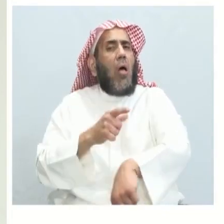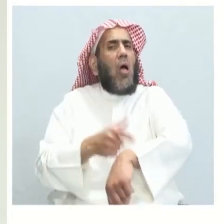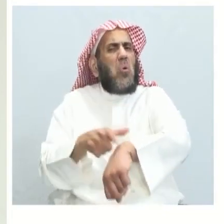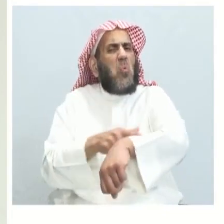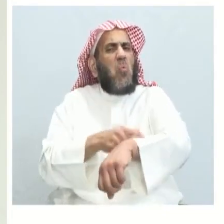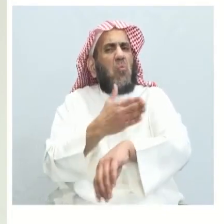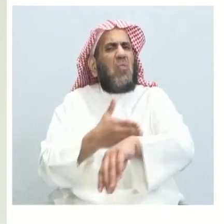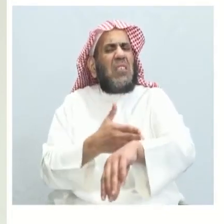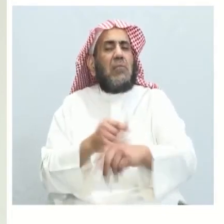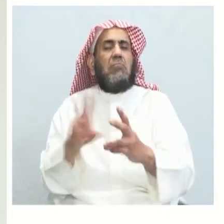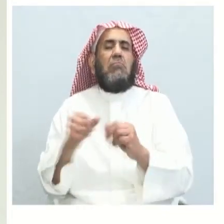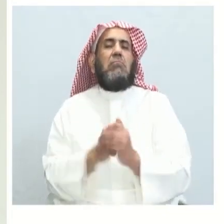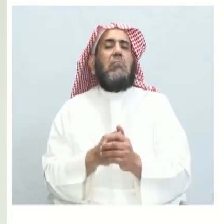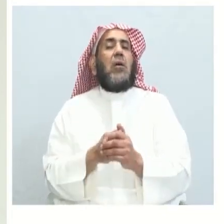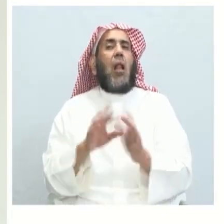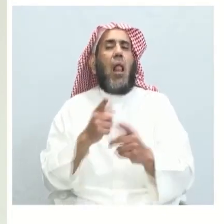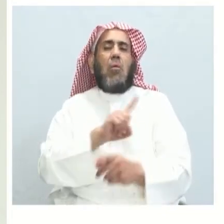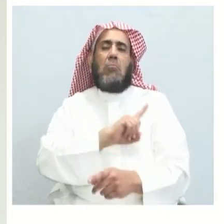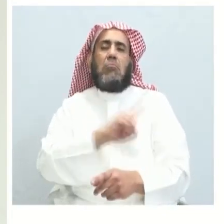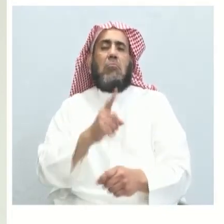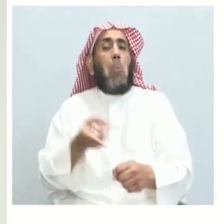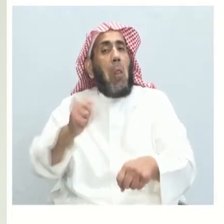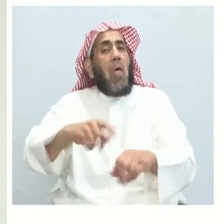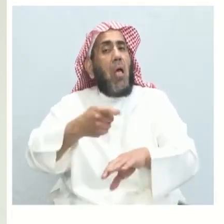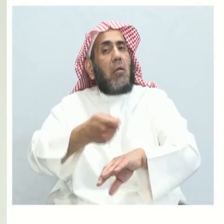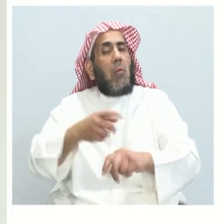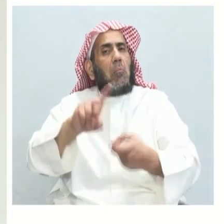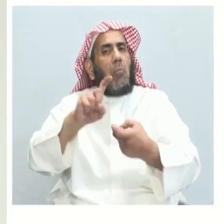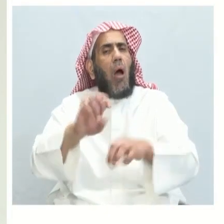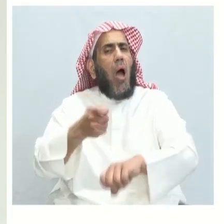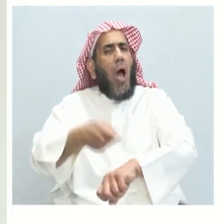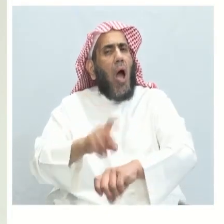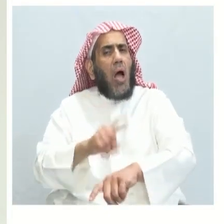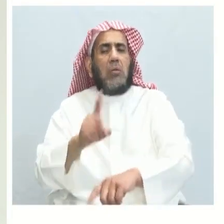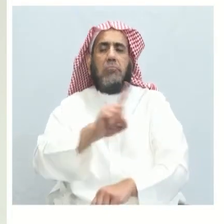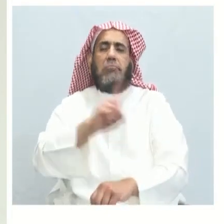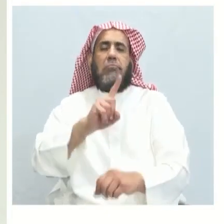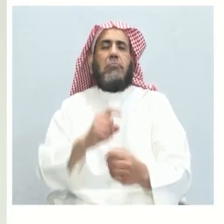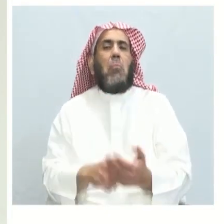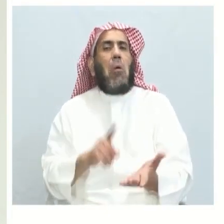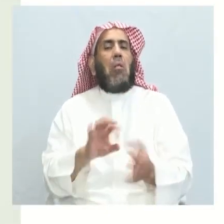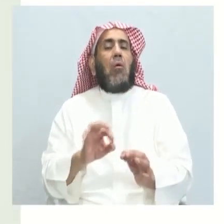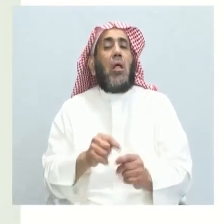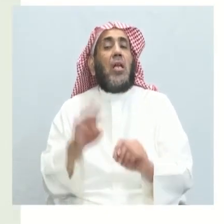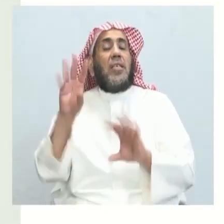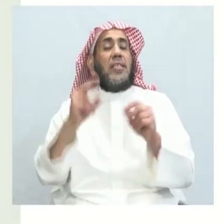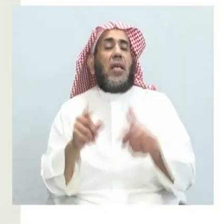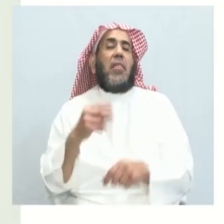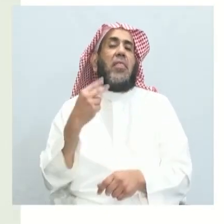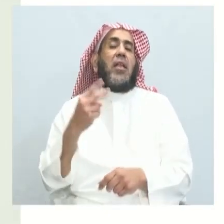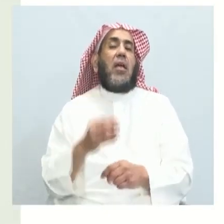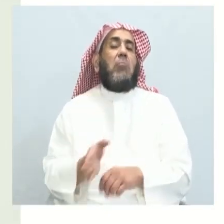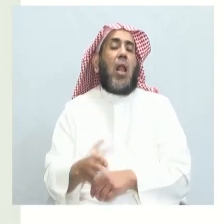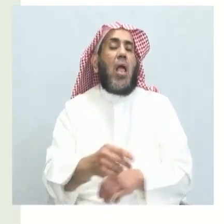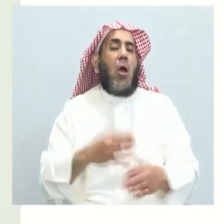فاسك معنى انه لا يمكن ان يعود مره اخرى الكلام او العهد الى ما كان عليه وهنا ايضا القصه الثانيه الحي